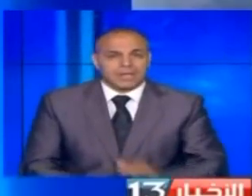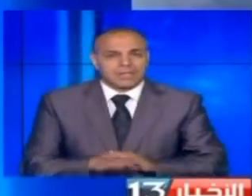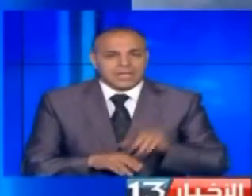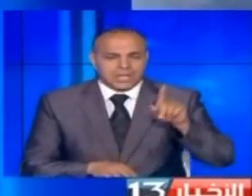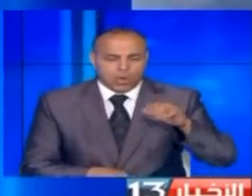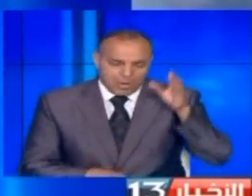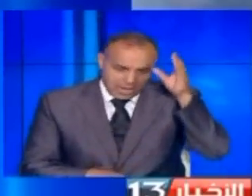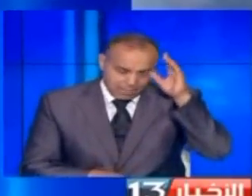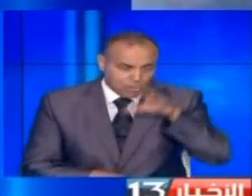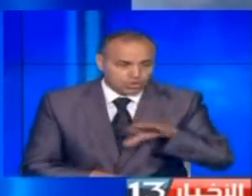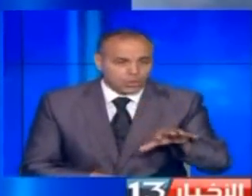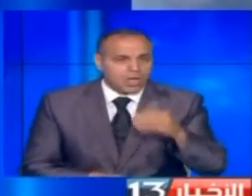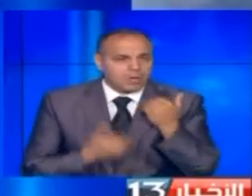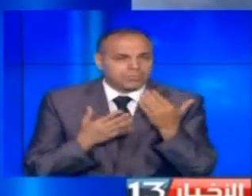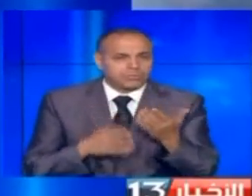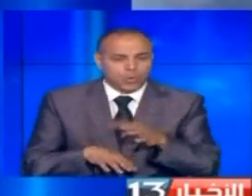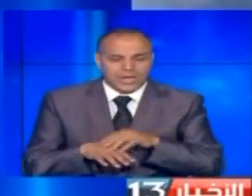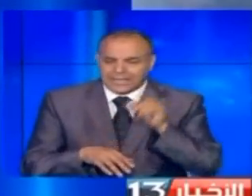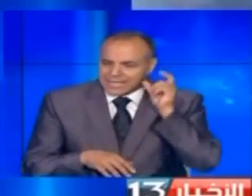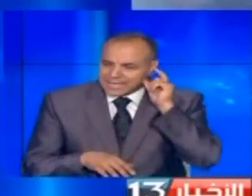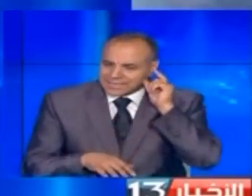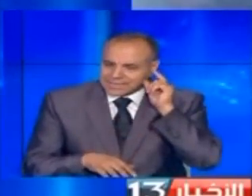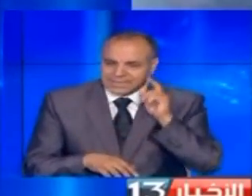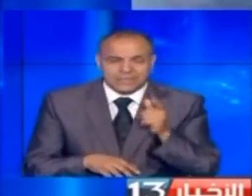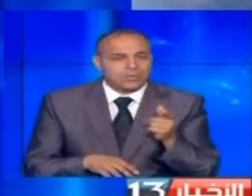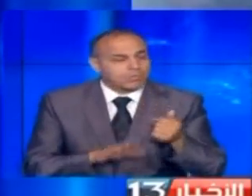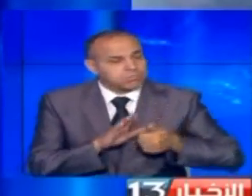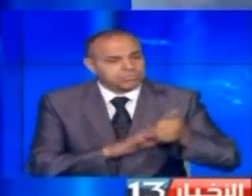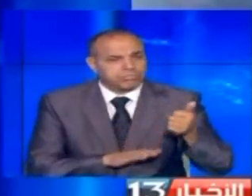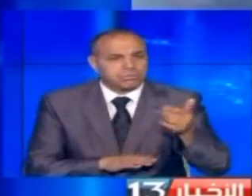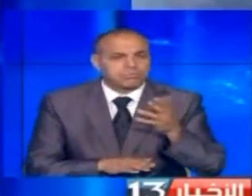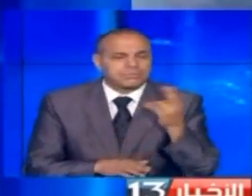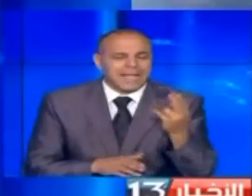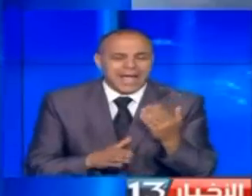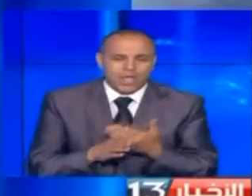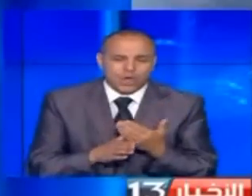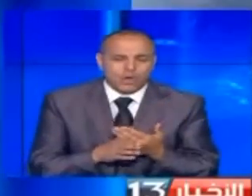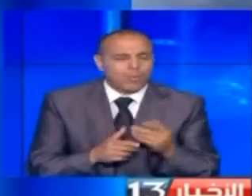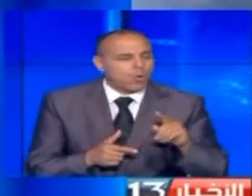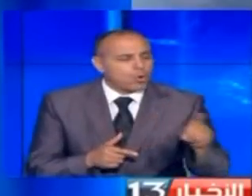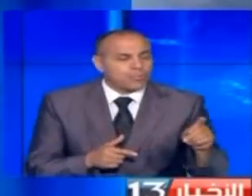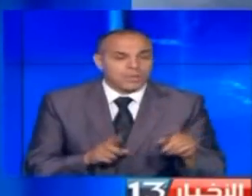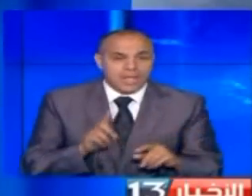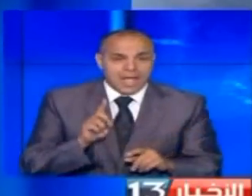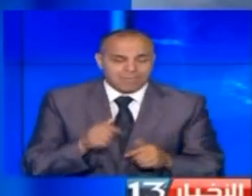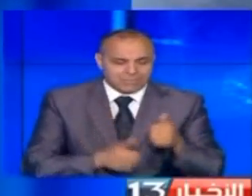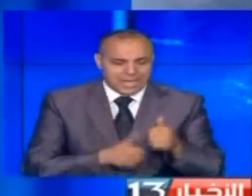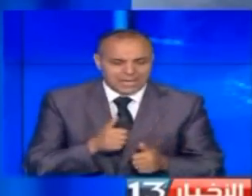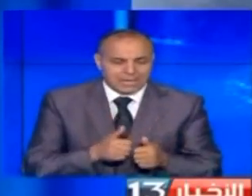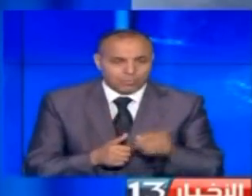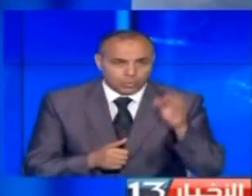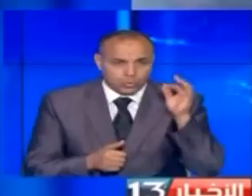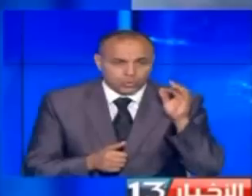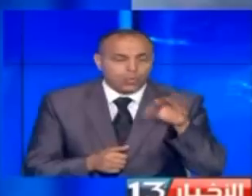بمناسبة يوم العلم الجهوي كرمت ولاية القصرين المتفوقين من أبناء معاهدها ومدارسها في الامتحانات